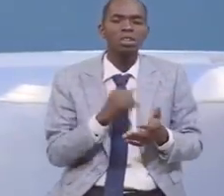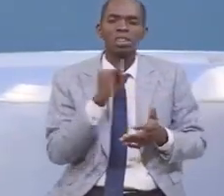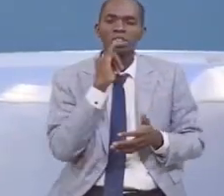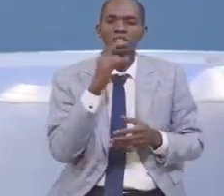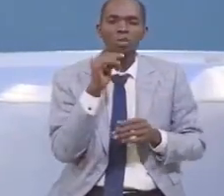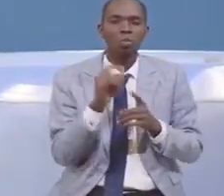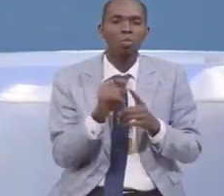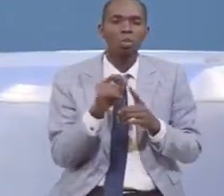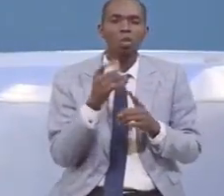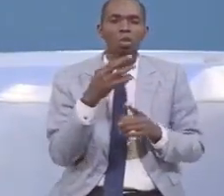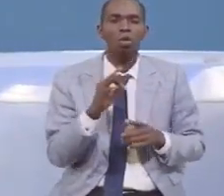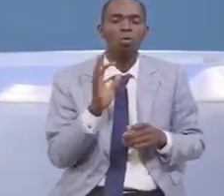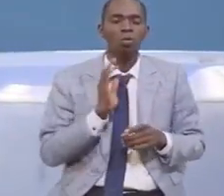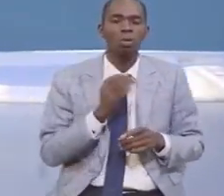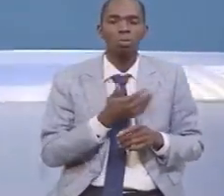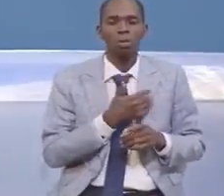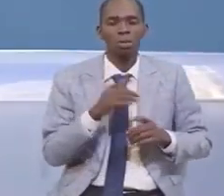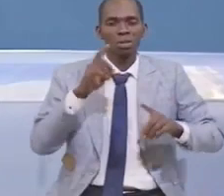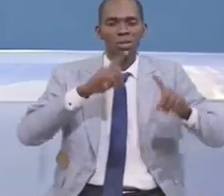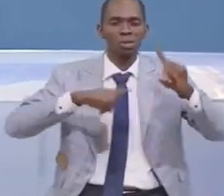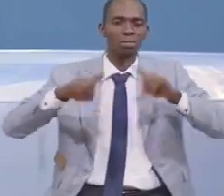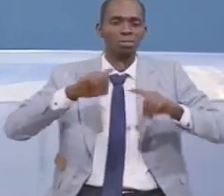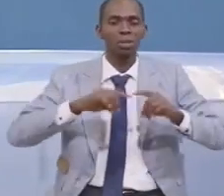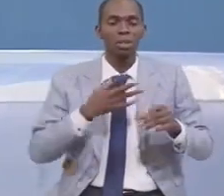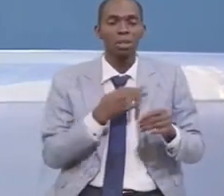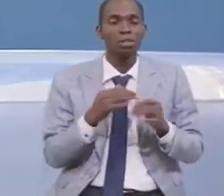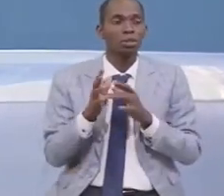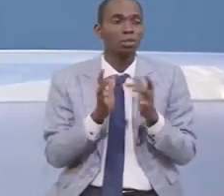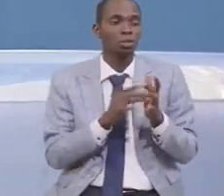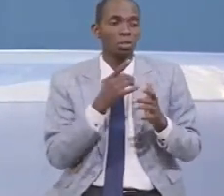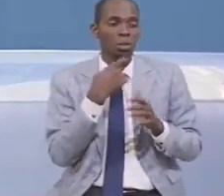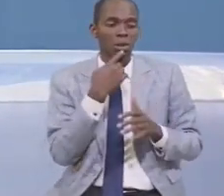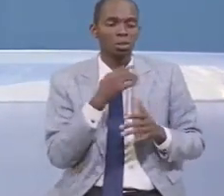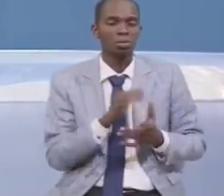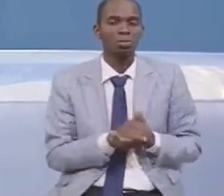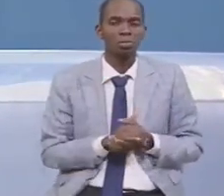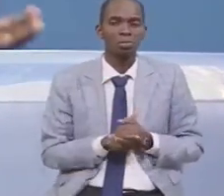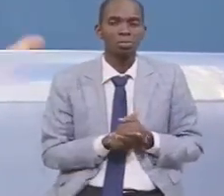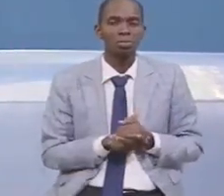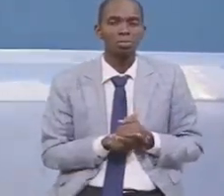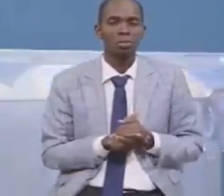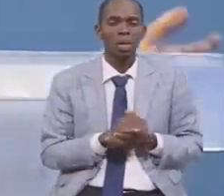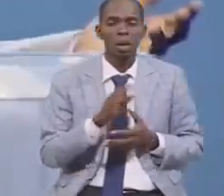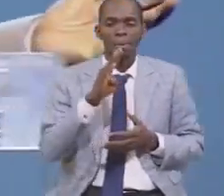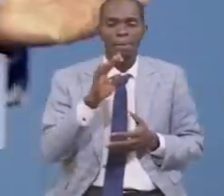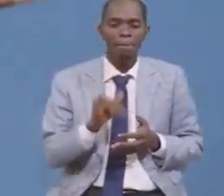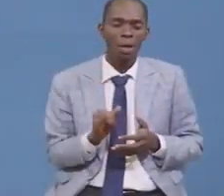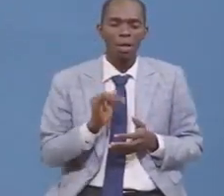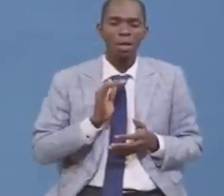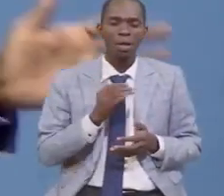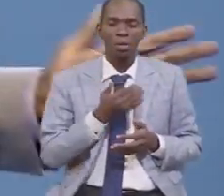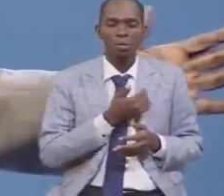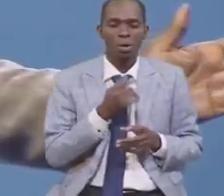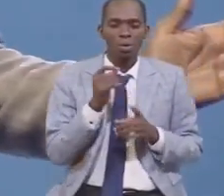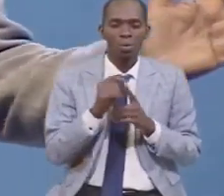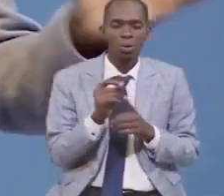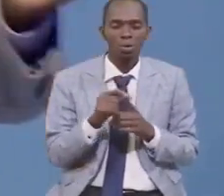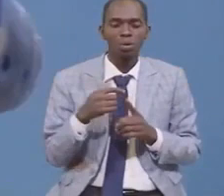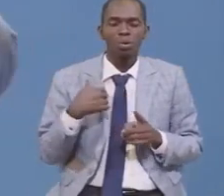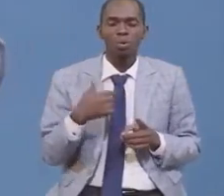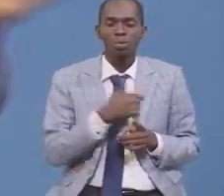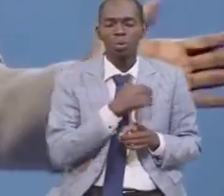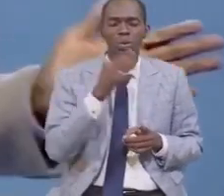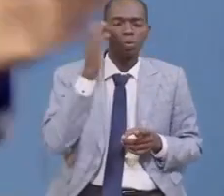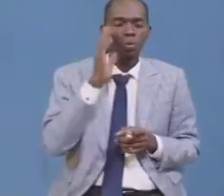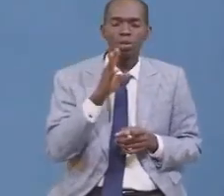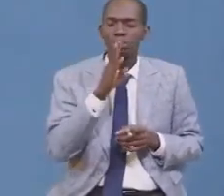నోటి మాటలు. And Jesus said, యేసయ్య ఏమన్నారంటే, by our words will be judged